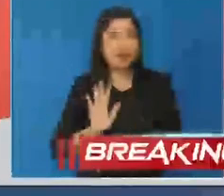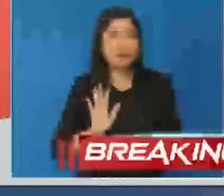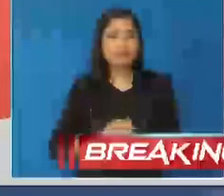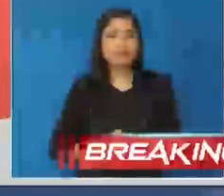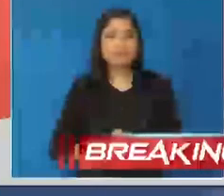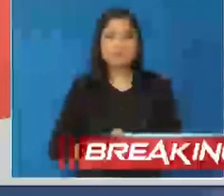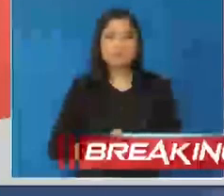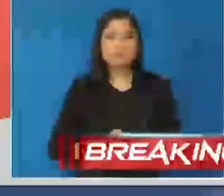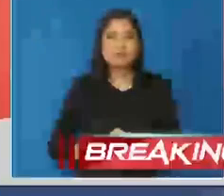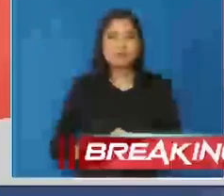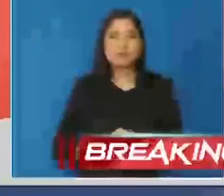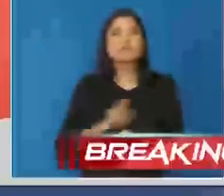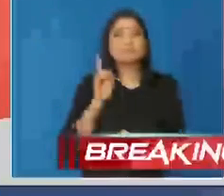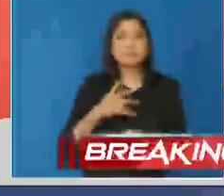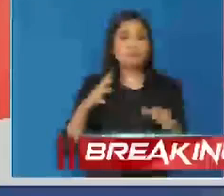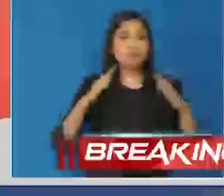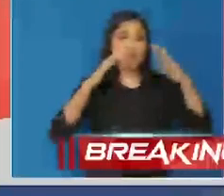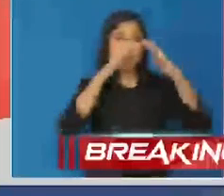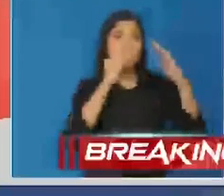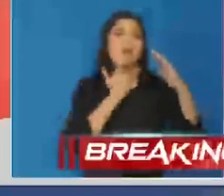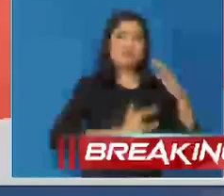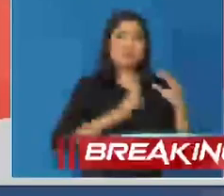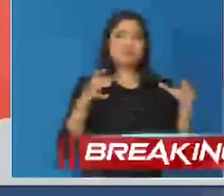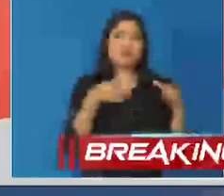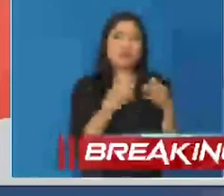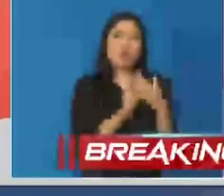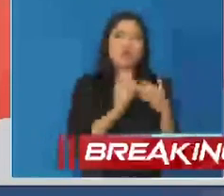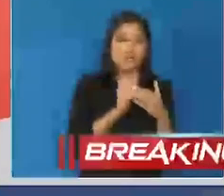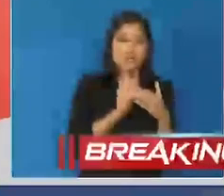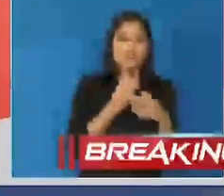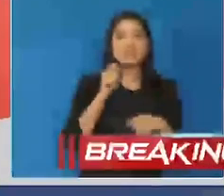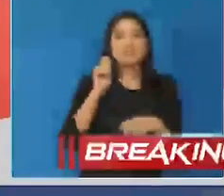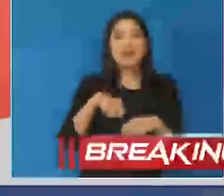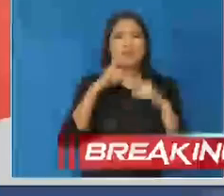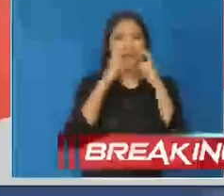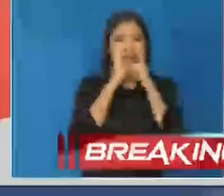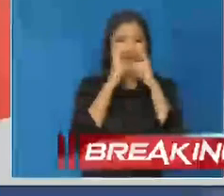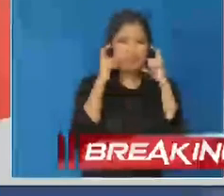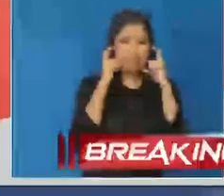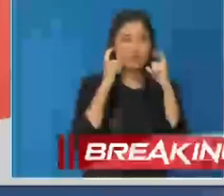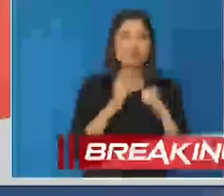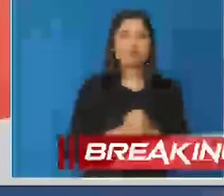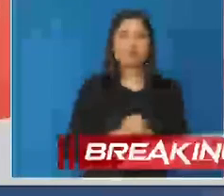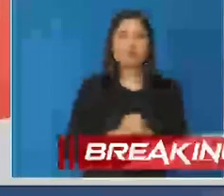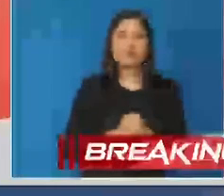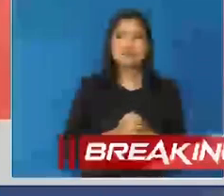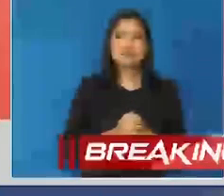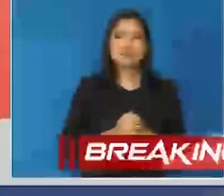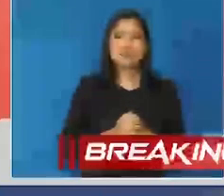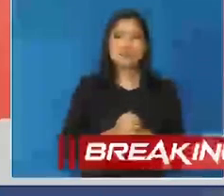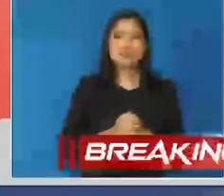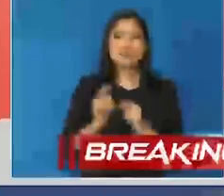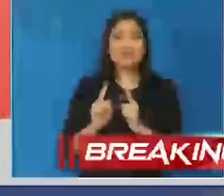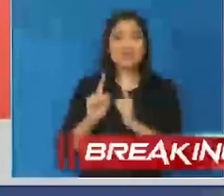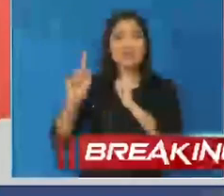jalankan isolasi di rumah dengan baik gunakan masker Hai kemudian sementara jaga